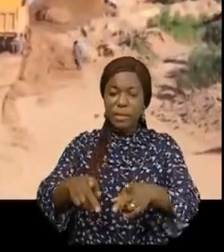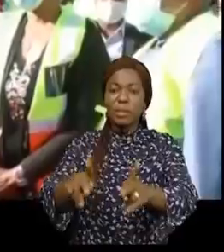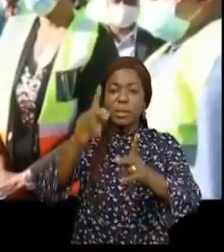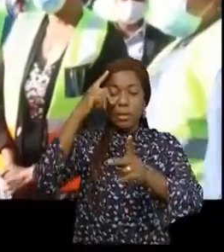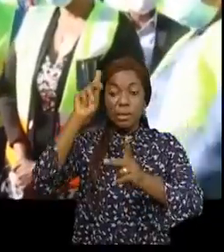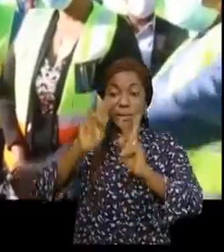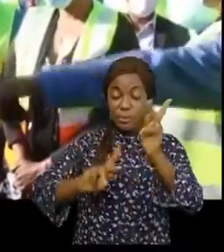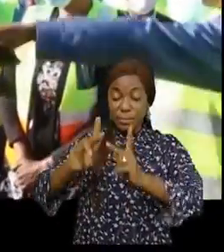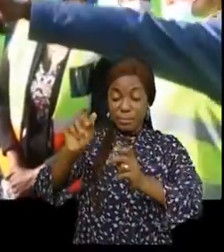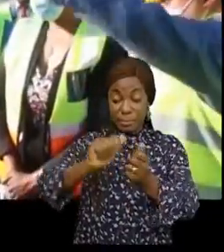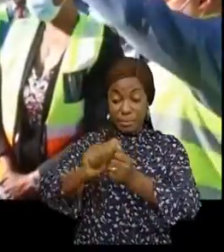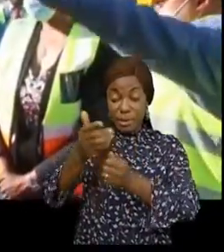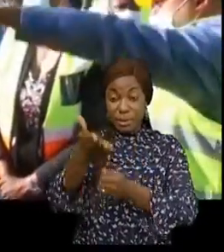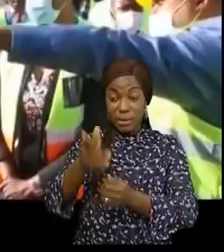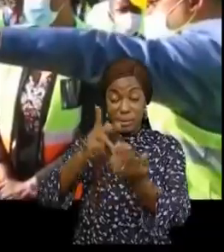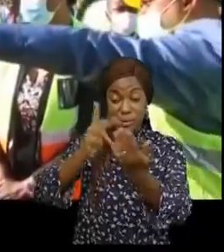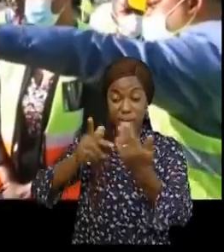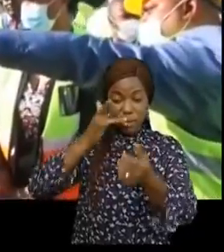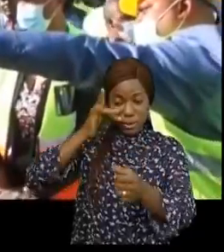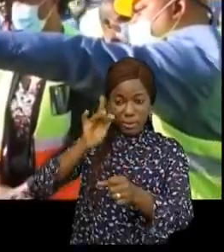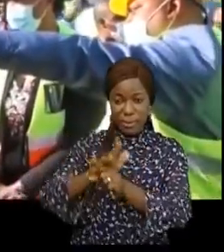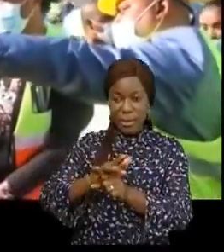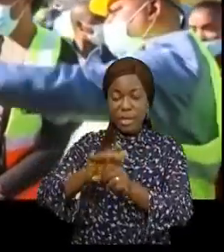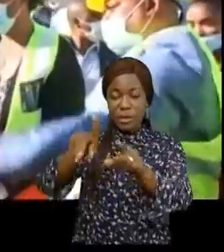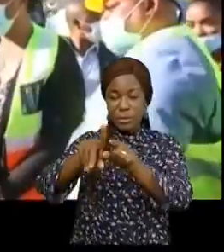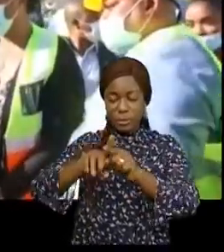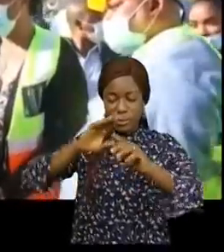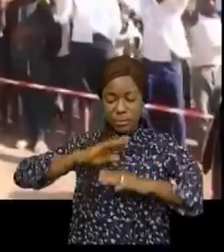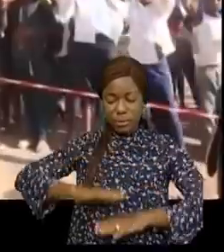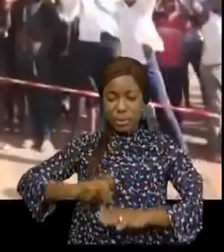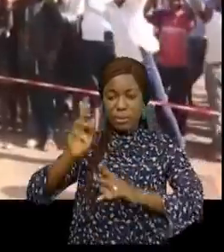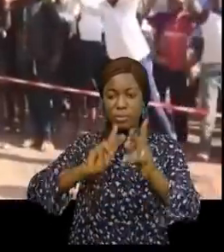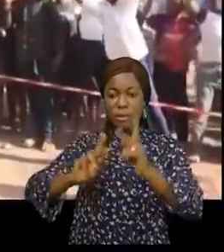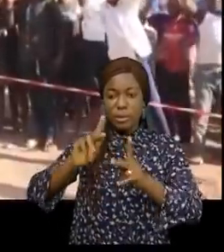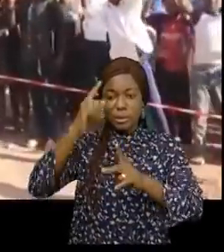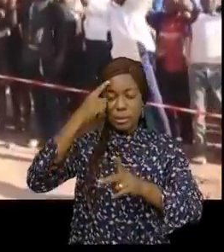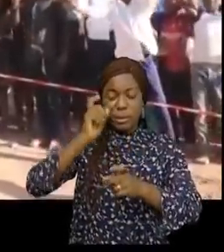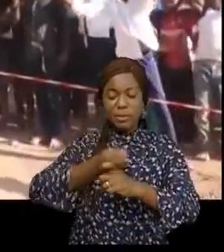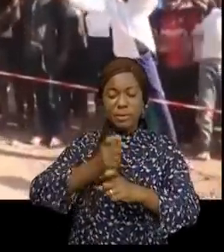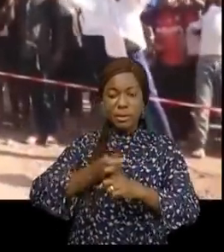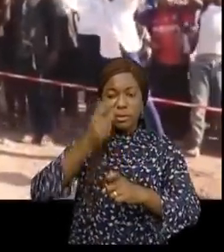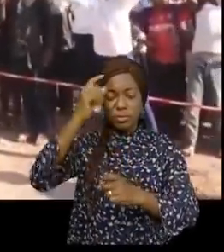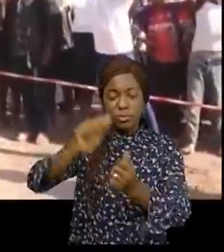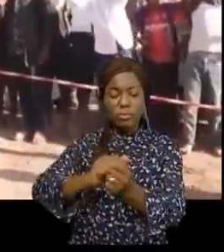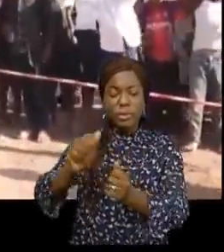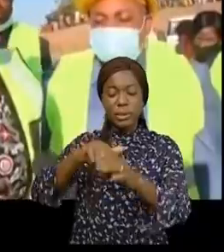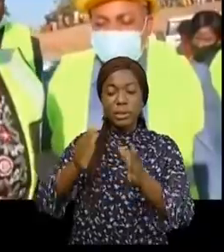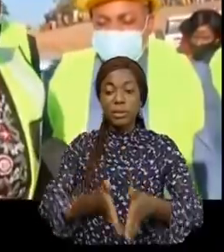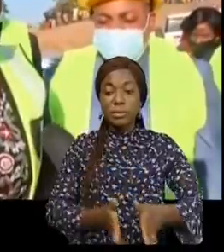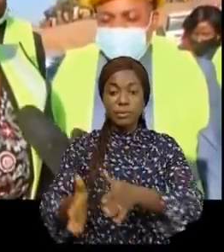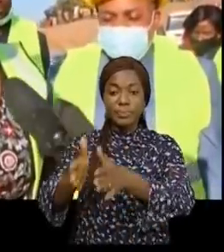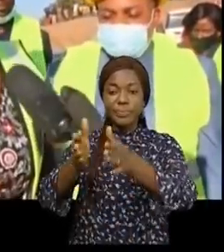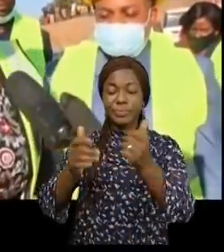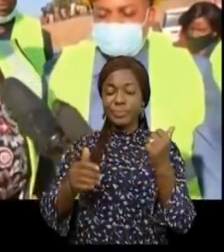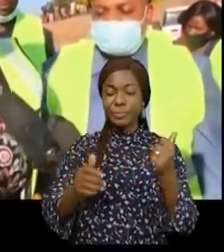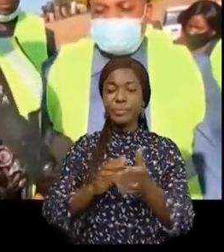provincial de matérialiser ce projet qui soulagerait la population autrefois confrontée aux difficultés énormes pour emprunter cette artère. Nous